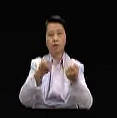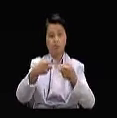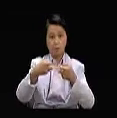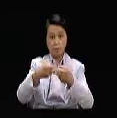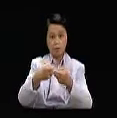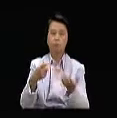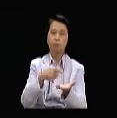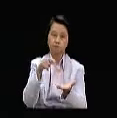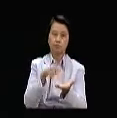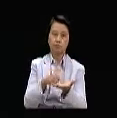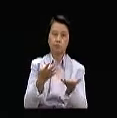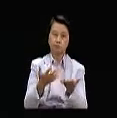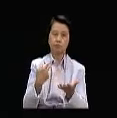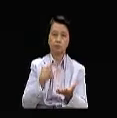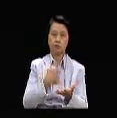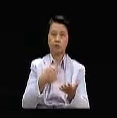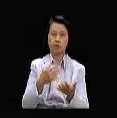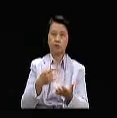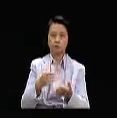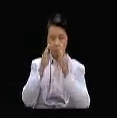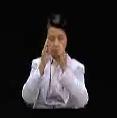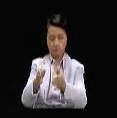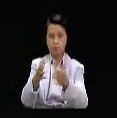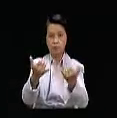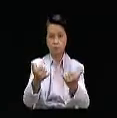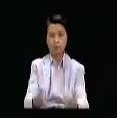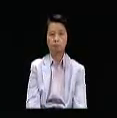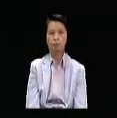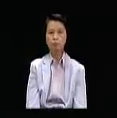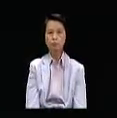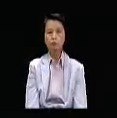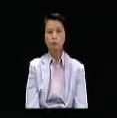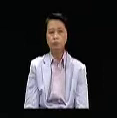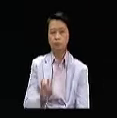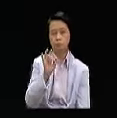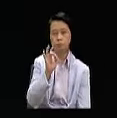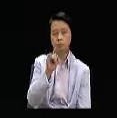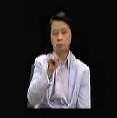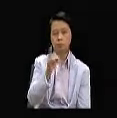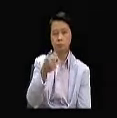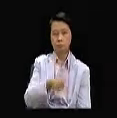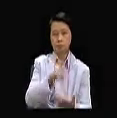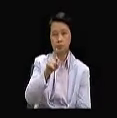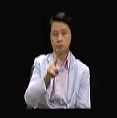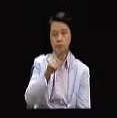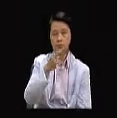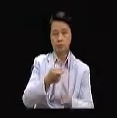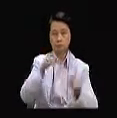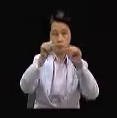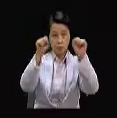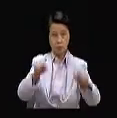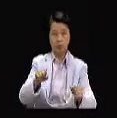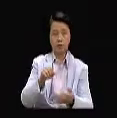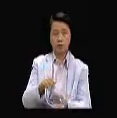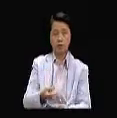jadi inilah kalau yang kita bagi tumpuan sekarang ini anak satu juga satu lagi juga pasti rezeki sistem